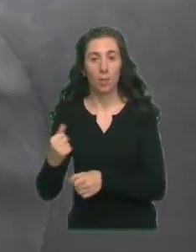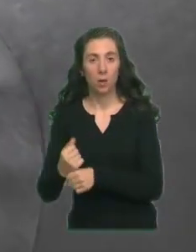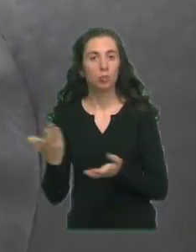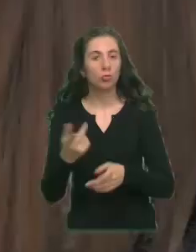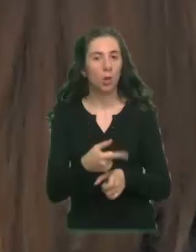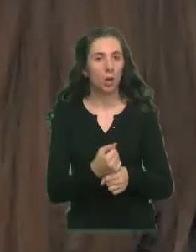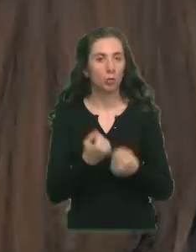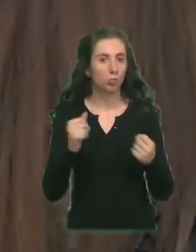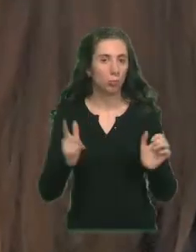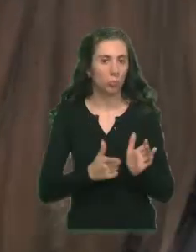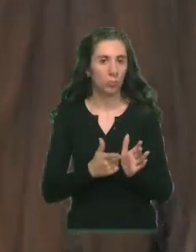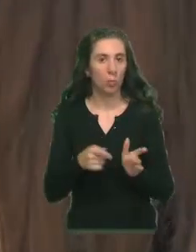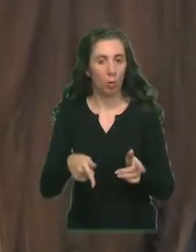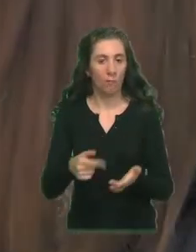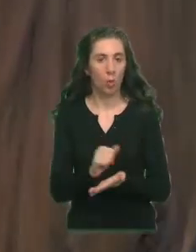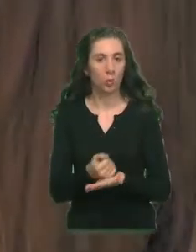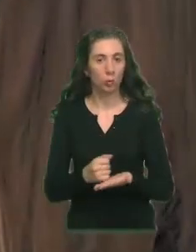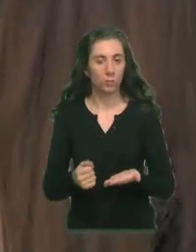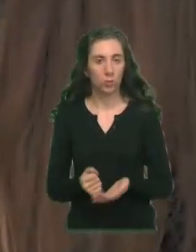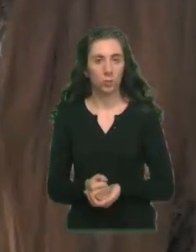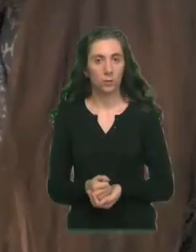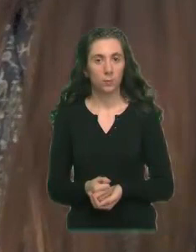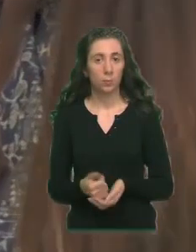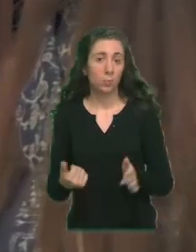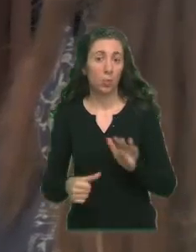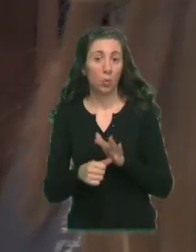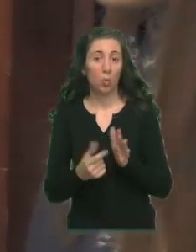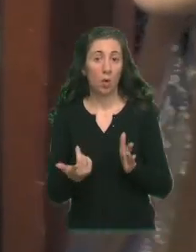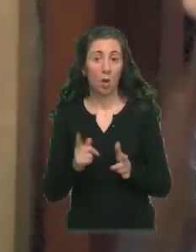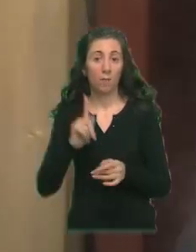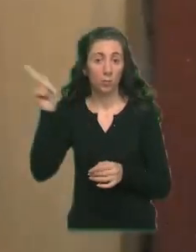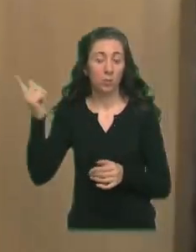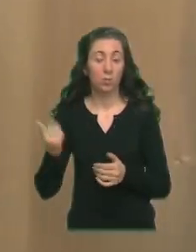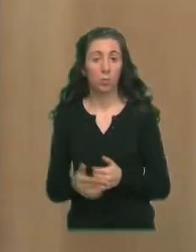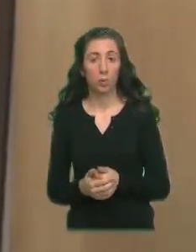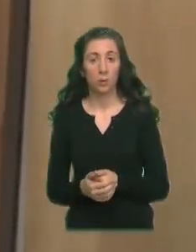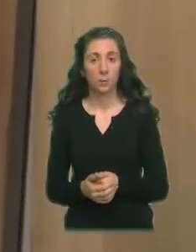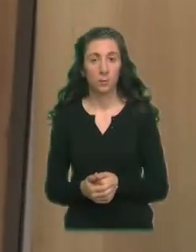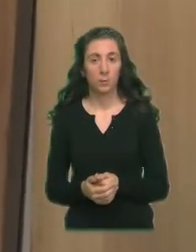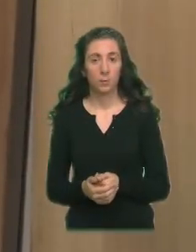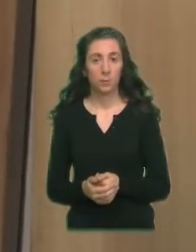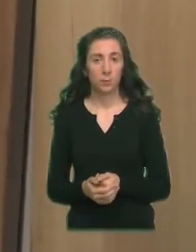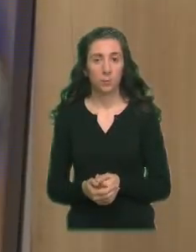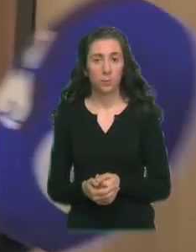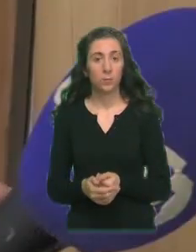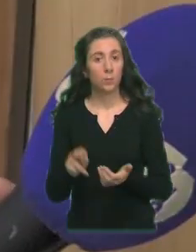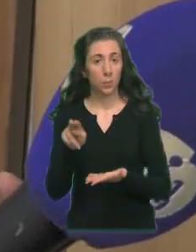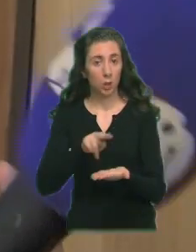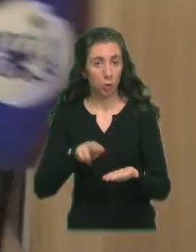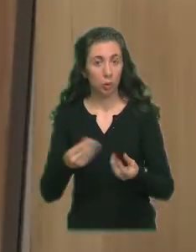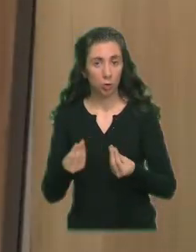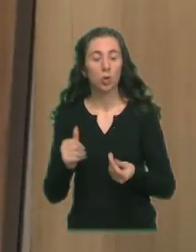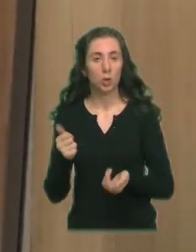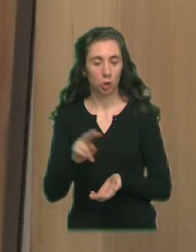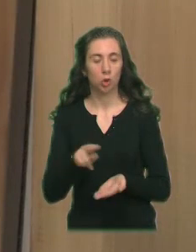radite ovdje u knjigovežnici? A da, uglavnom gore sam onda. Da. Čitate